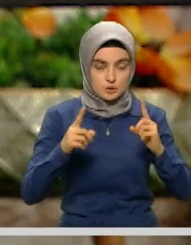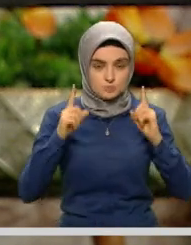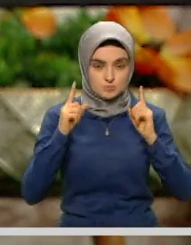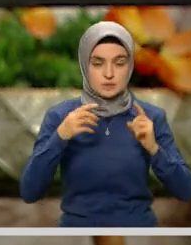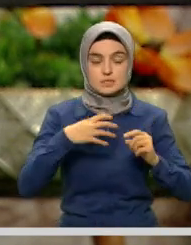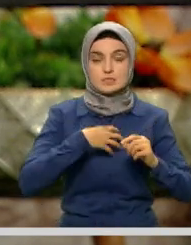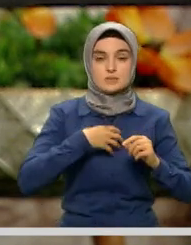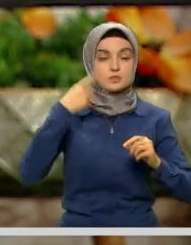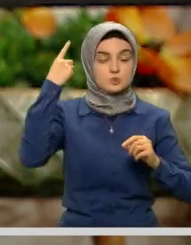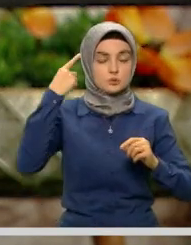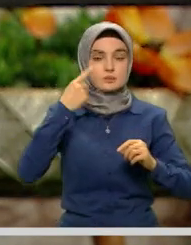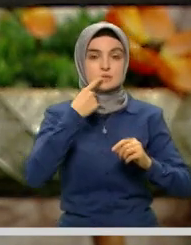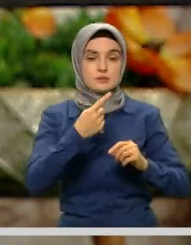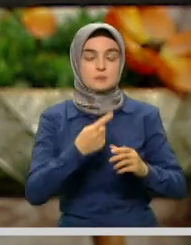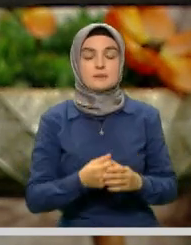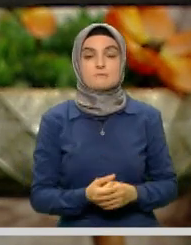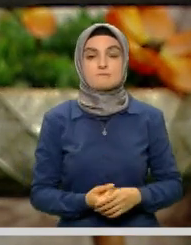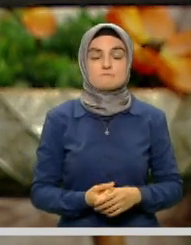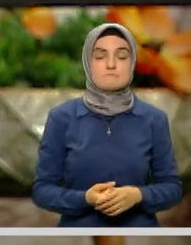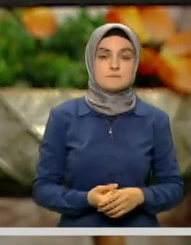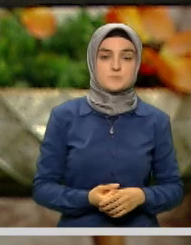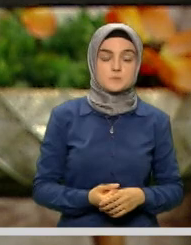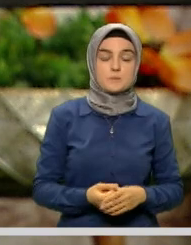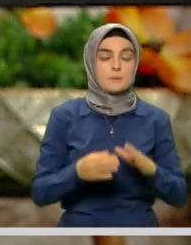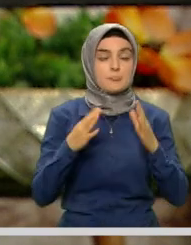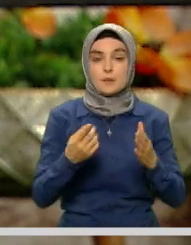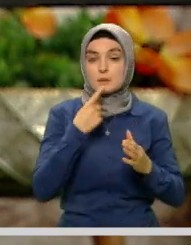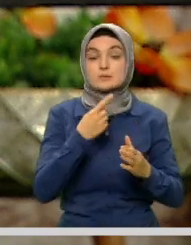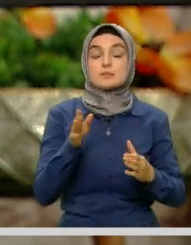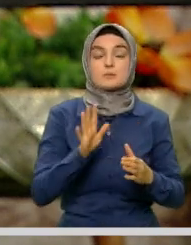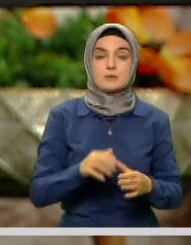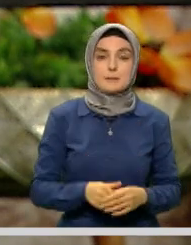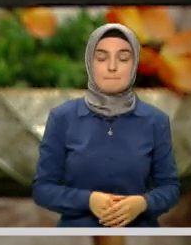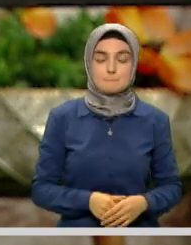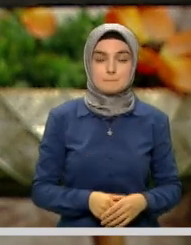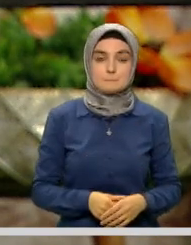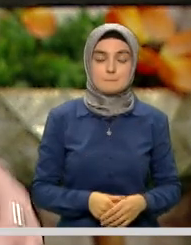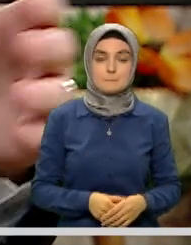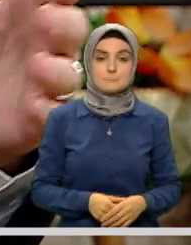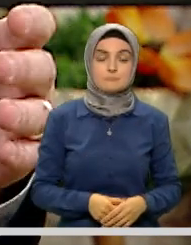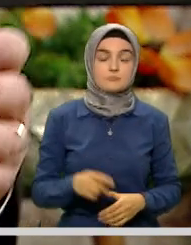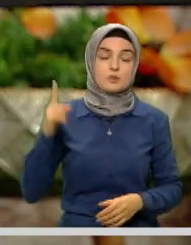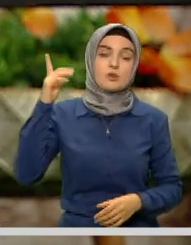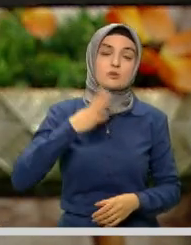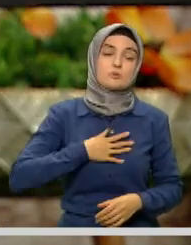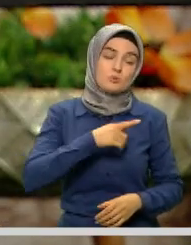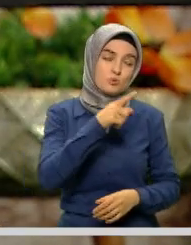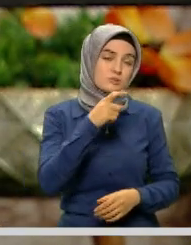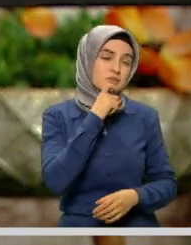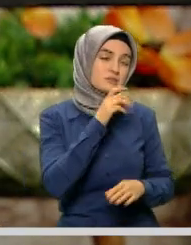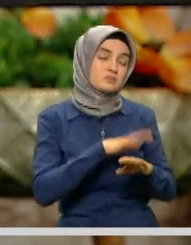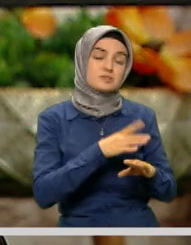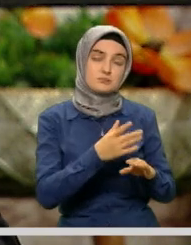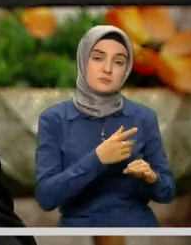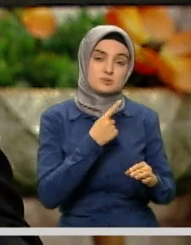kesmesi. Hiç kimseye kesmemesi. Ama fakat lakin demeden. İşte ya Rabbi onlar da yanlış yapmıştı. Yani Yunus